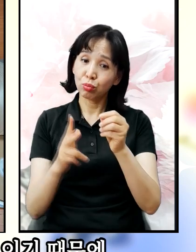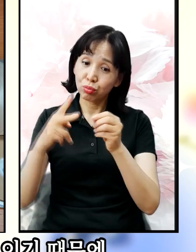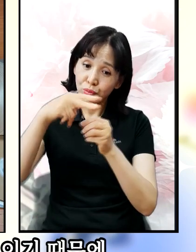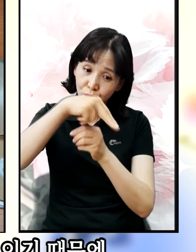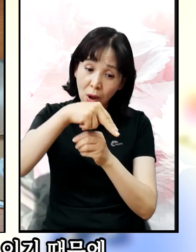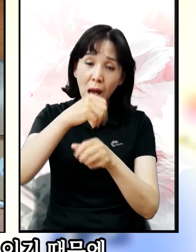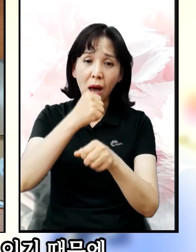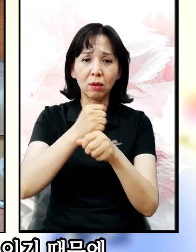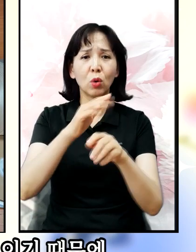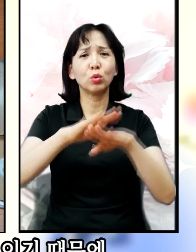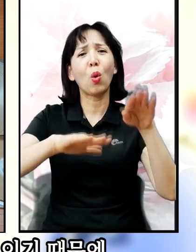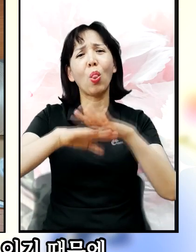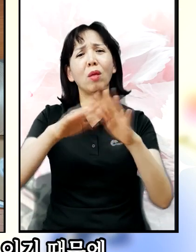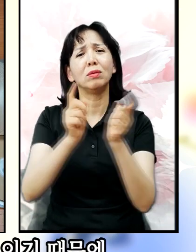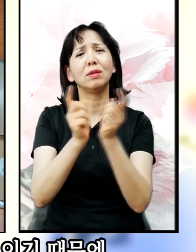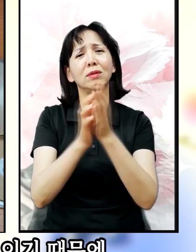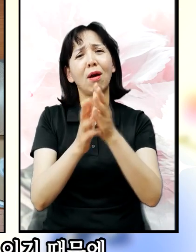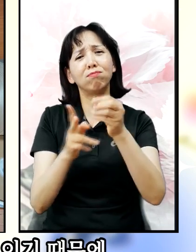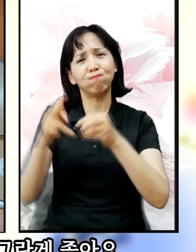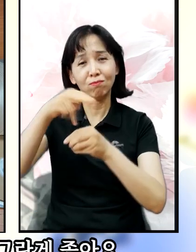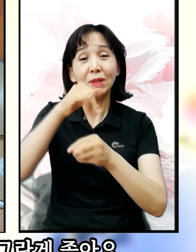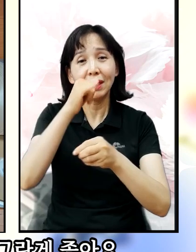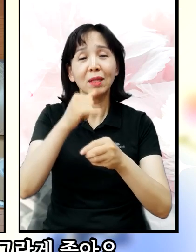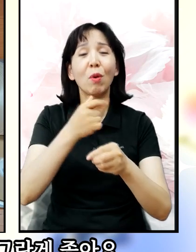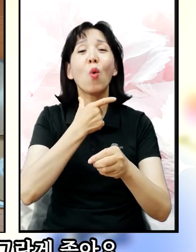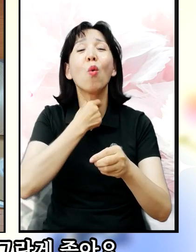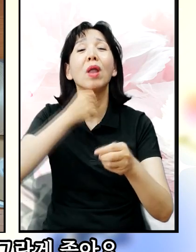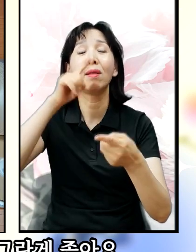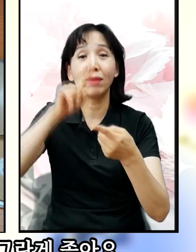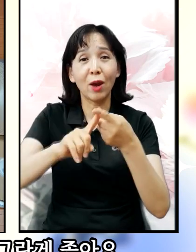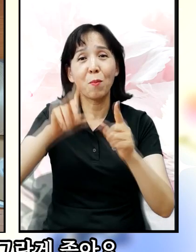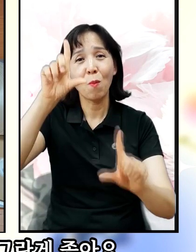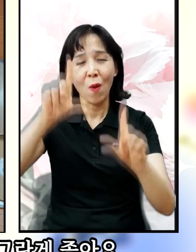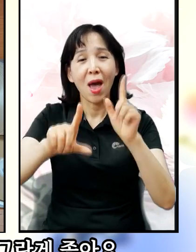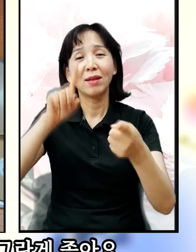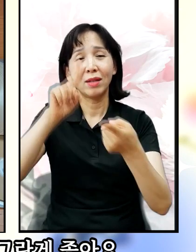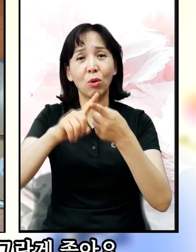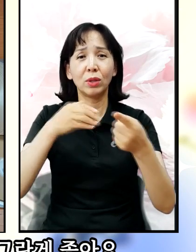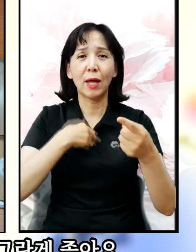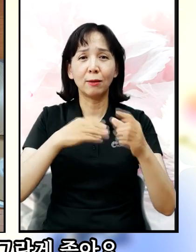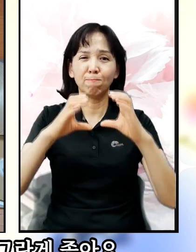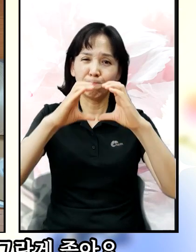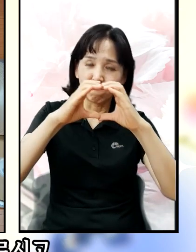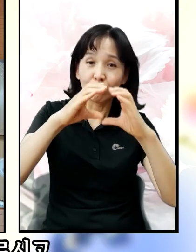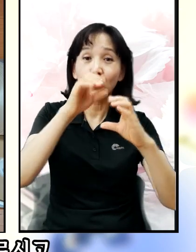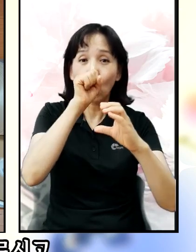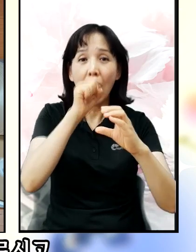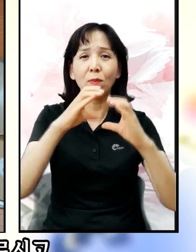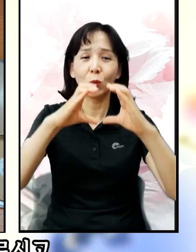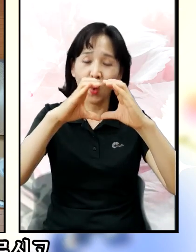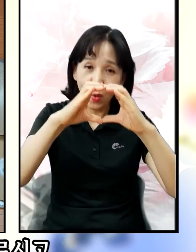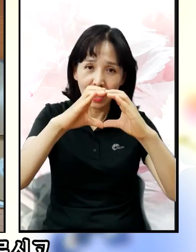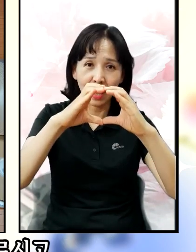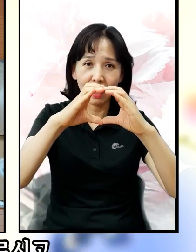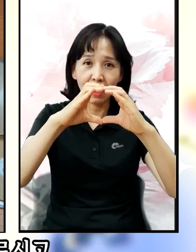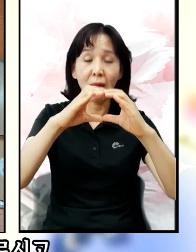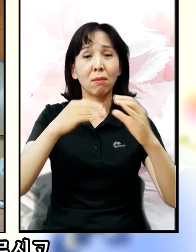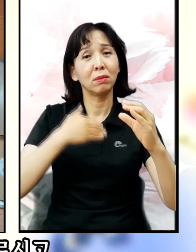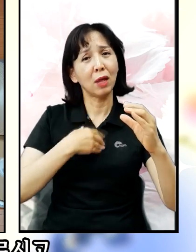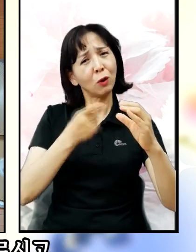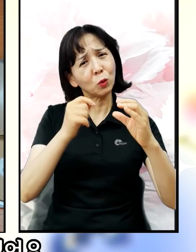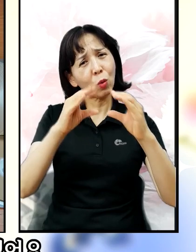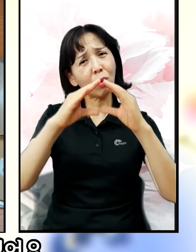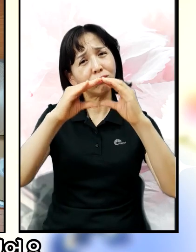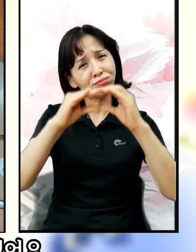이런 부분들은 어차피 핸드메이드이기 때문에 각자 원하는 취향대로 약간 나는 동그란 게 좋아요 하시는 분들은 동그랗게